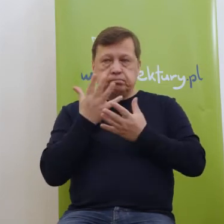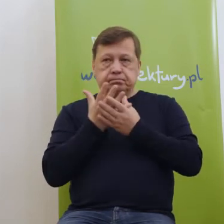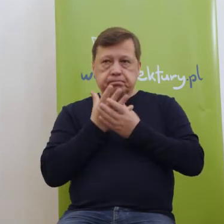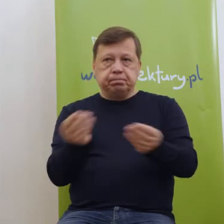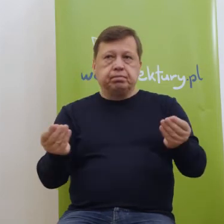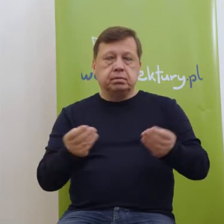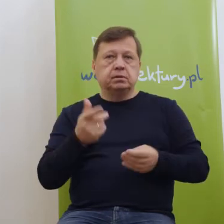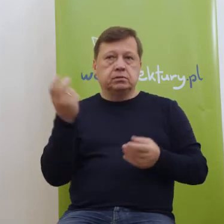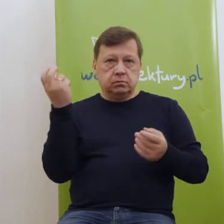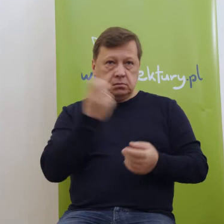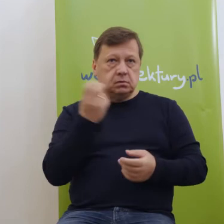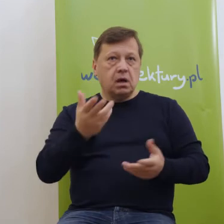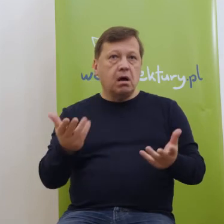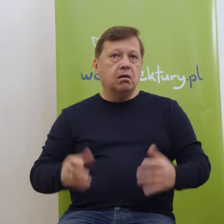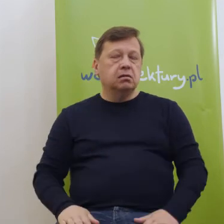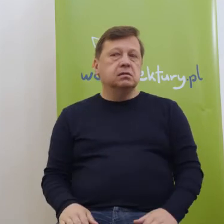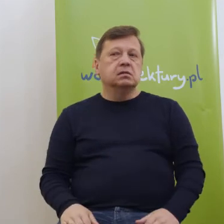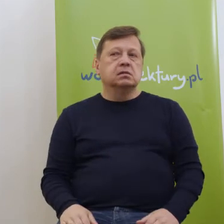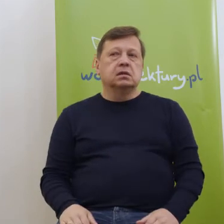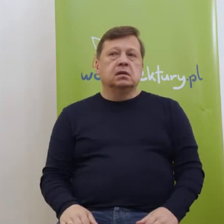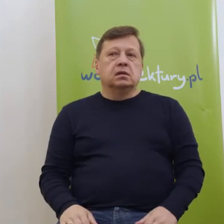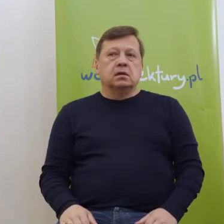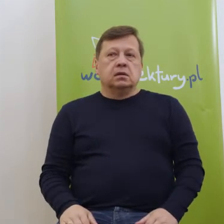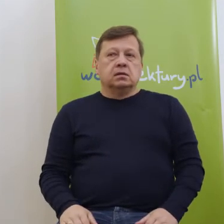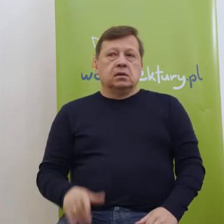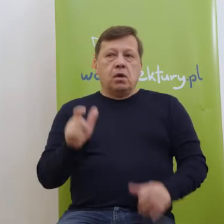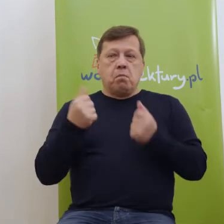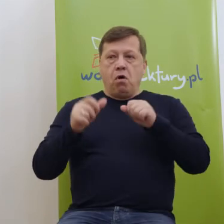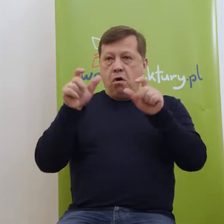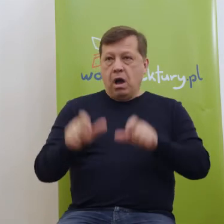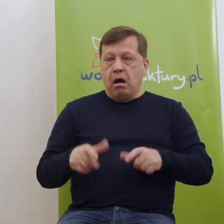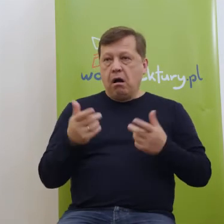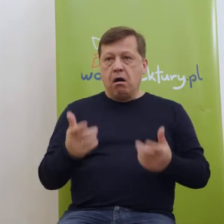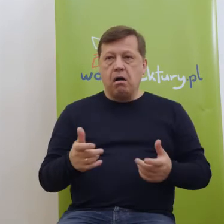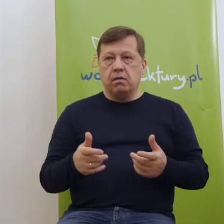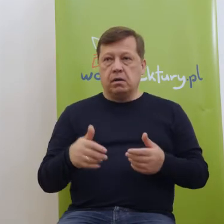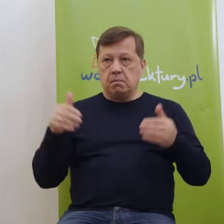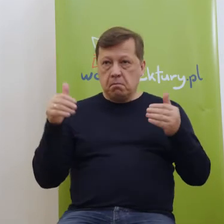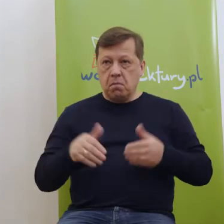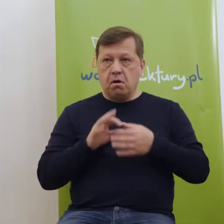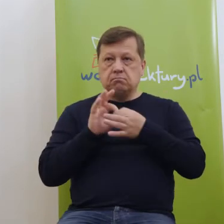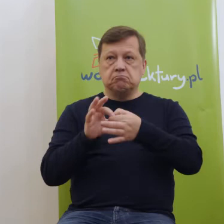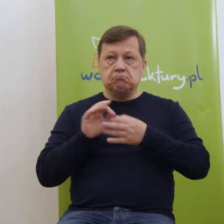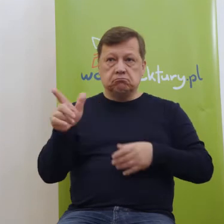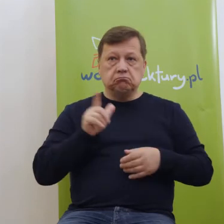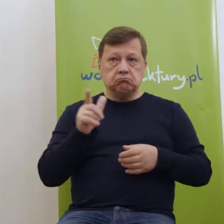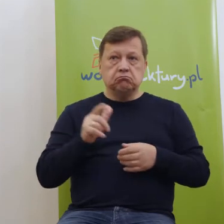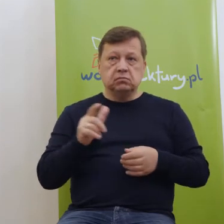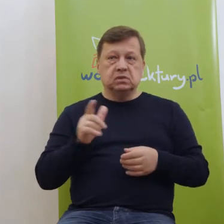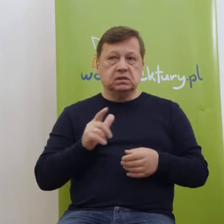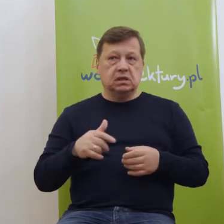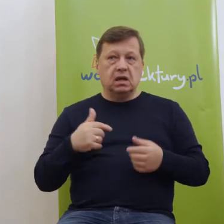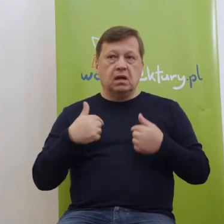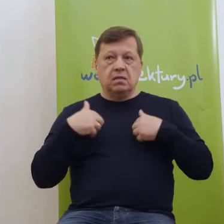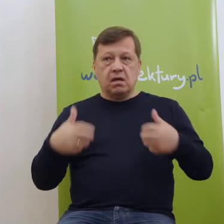im się to podobało, bo naprawdę to mieli takiego bohatera, że się można z nim było wreszcie utożsamić, bo siedzi w dresie, wygląda